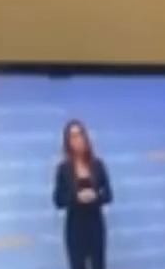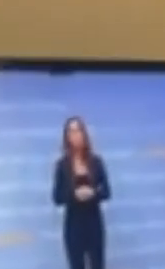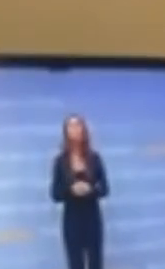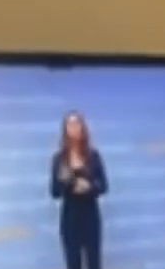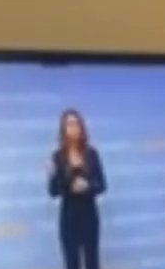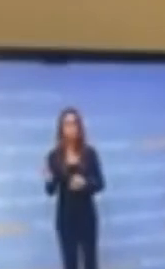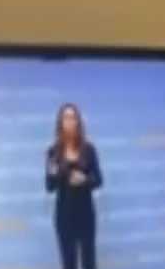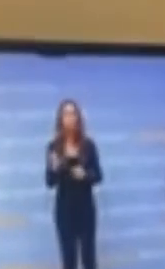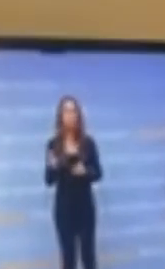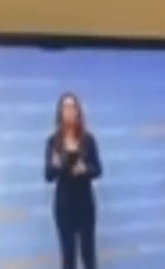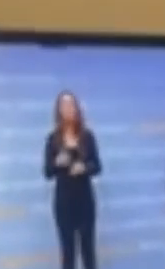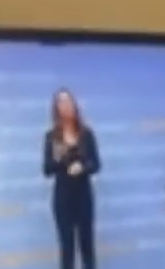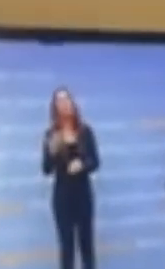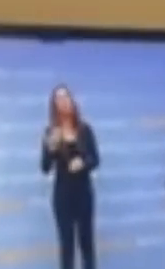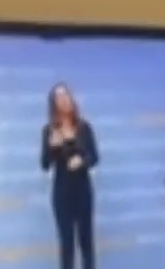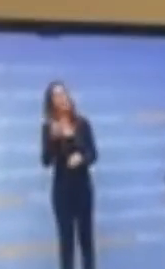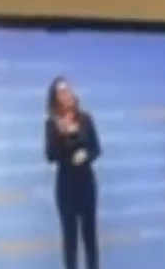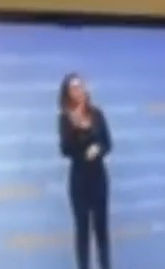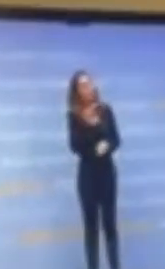Oké, meneer Jongen.